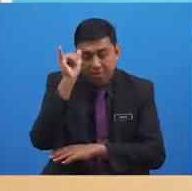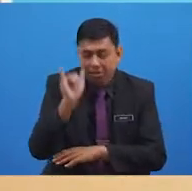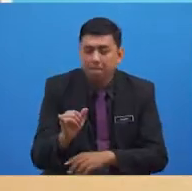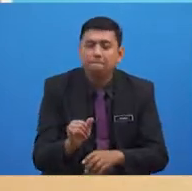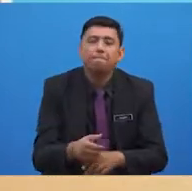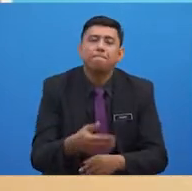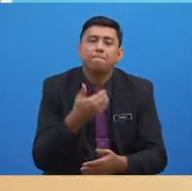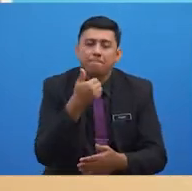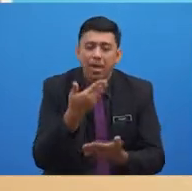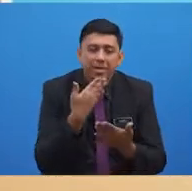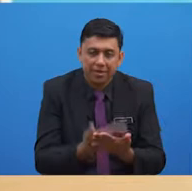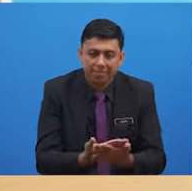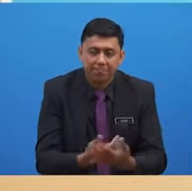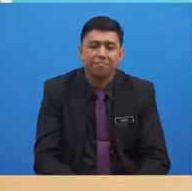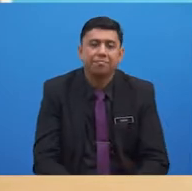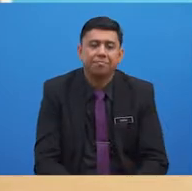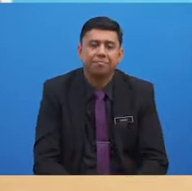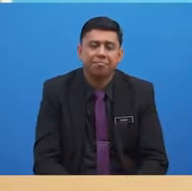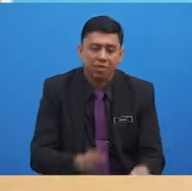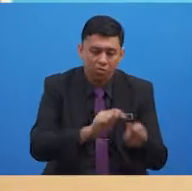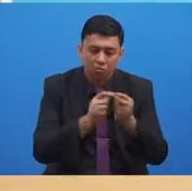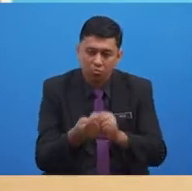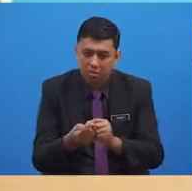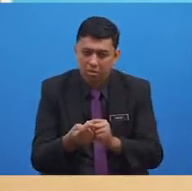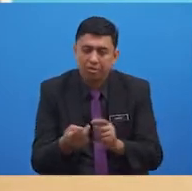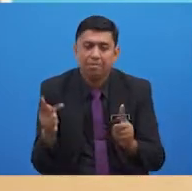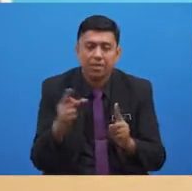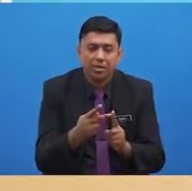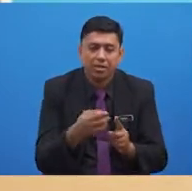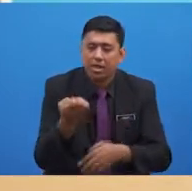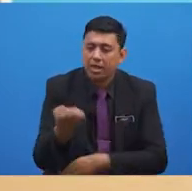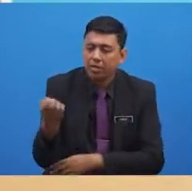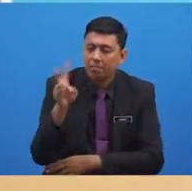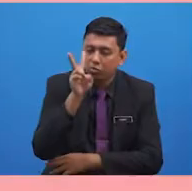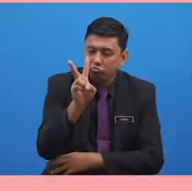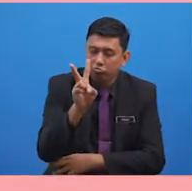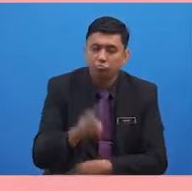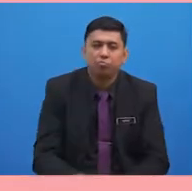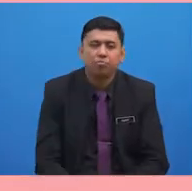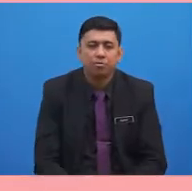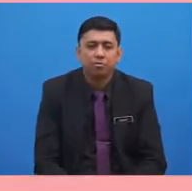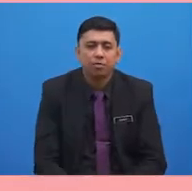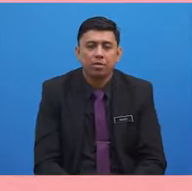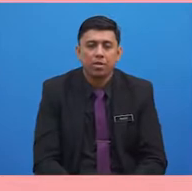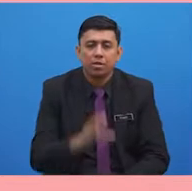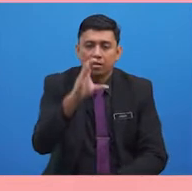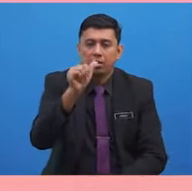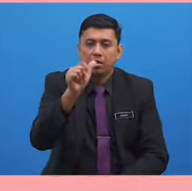munasabah. Kita beralih pula kepada elemen kedua pilihan raya iaitu calon.